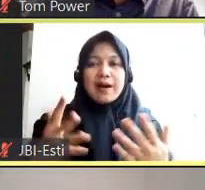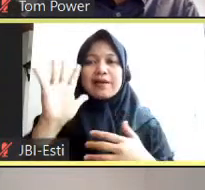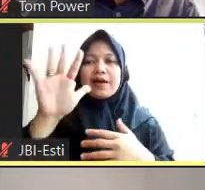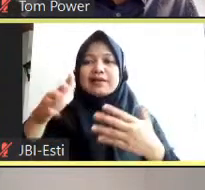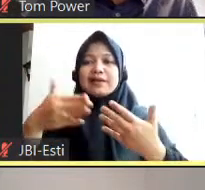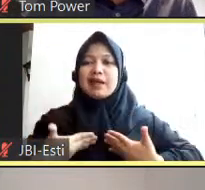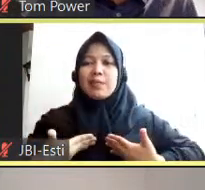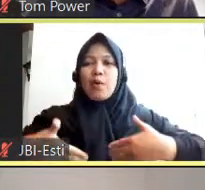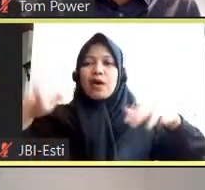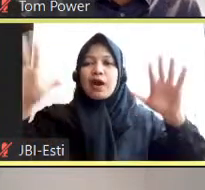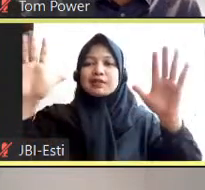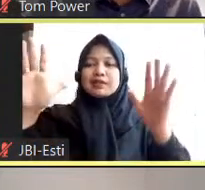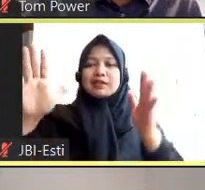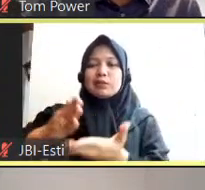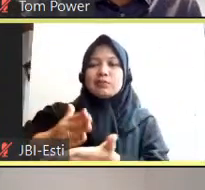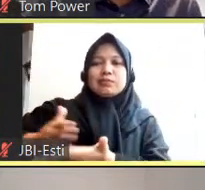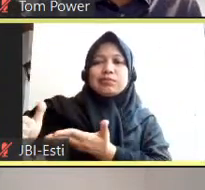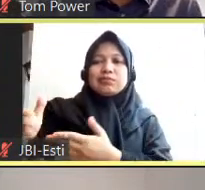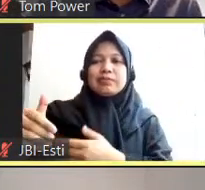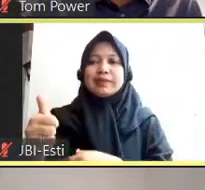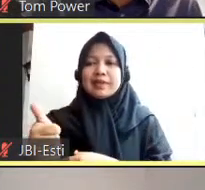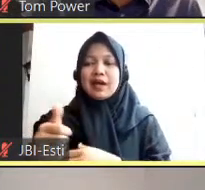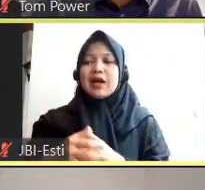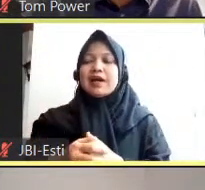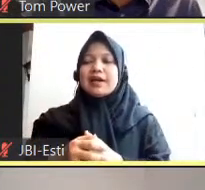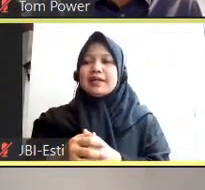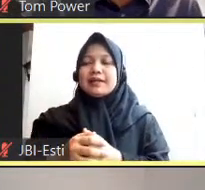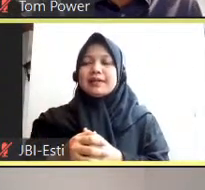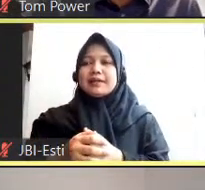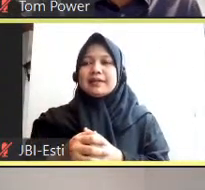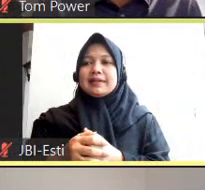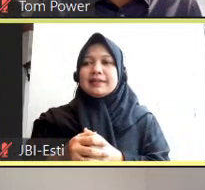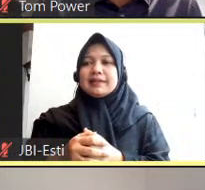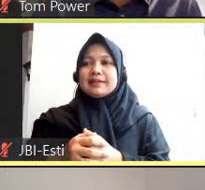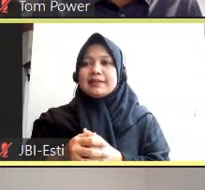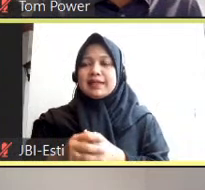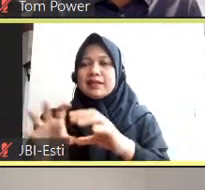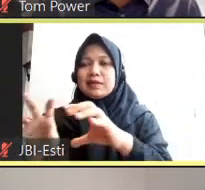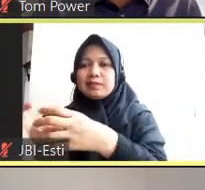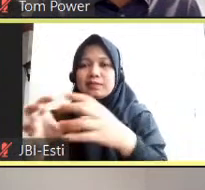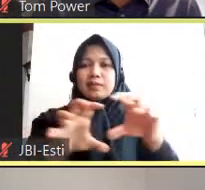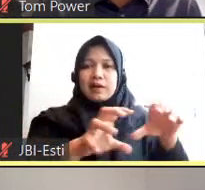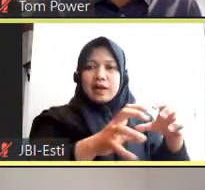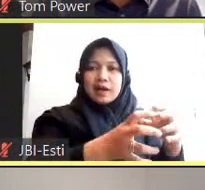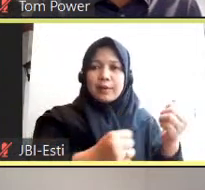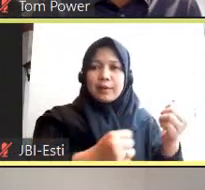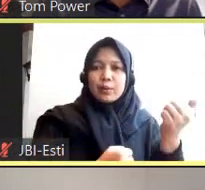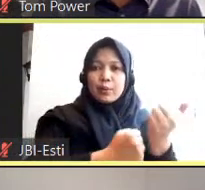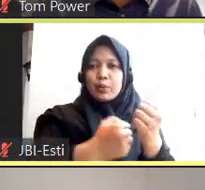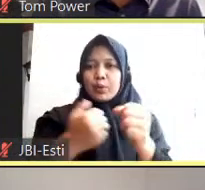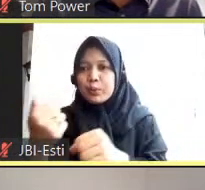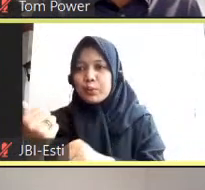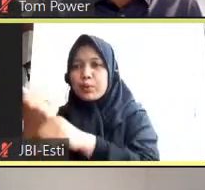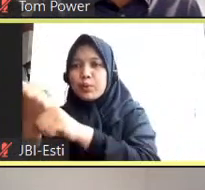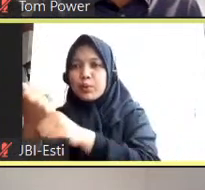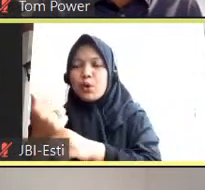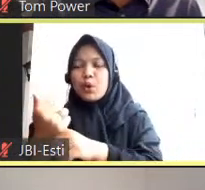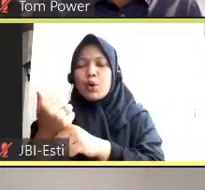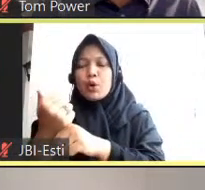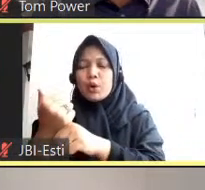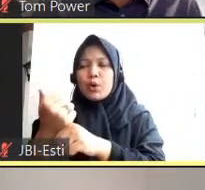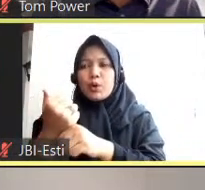sudah kubu berkubu, dukung-mendukung antara dua pihak yang berbeda, bisa saling mengorbankan satu sama lain